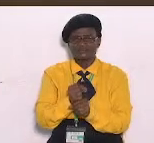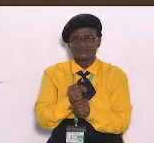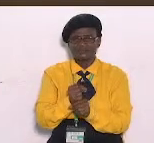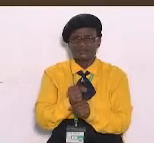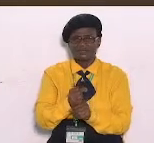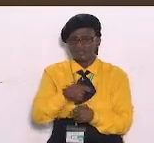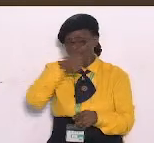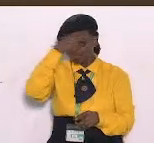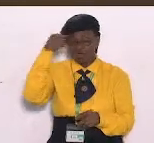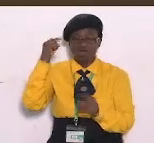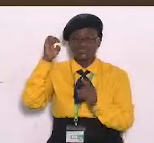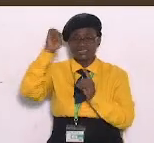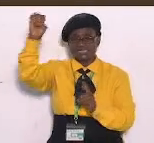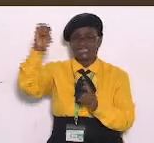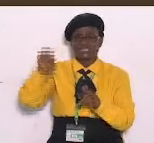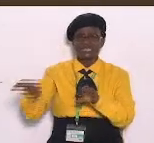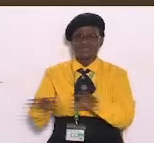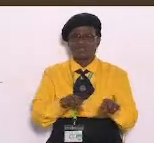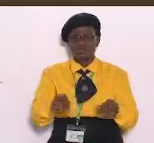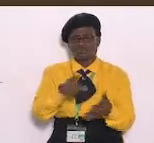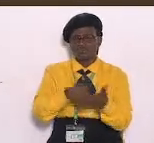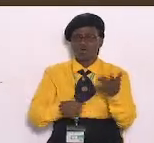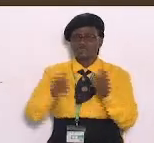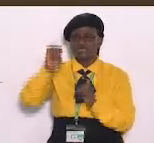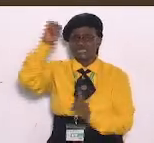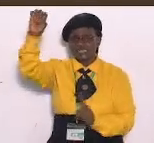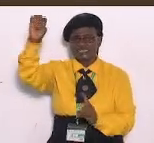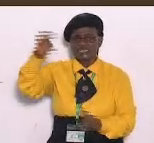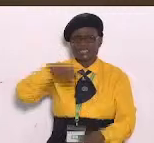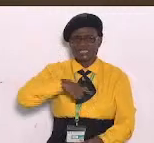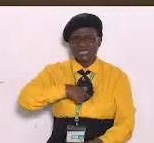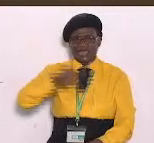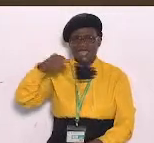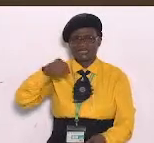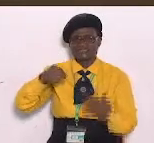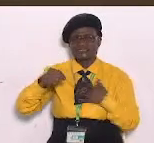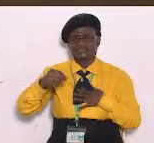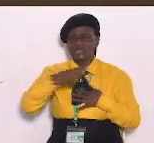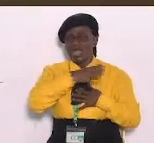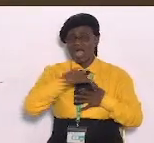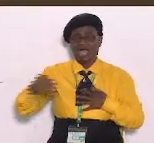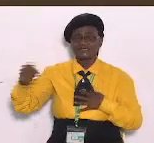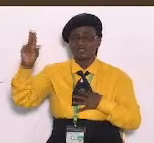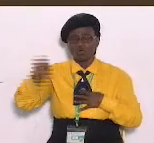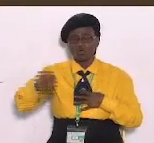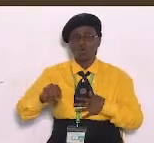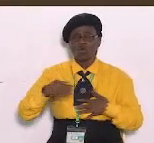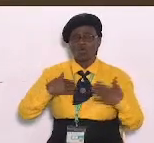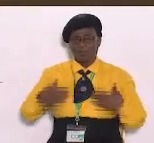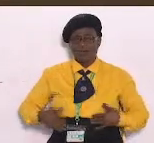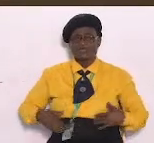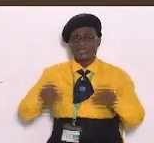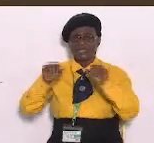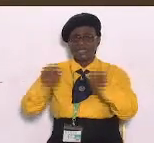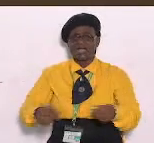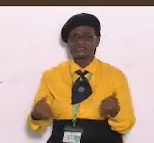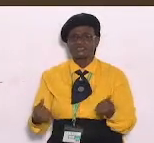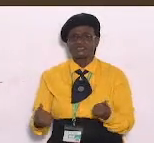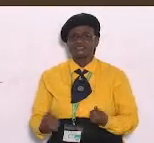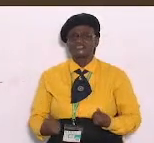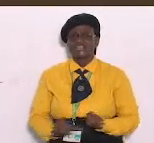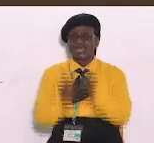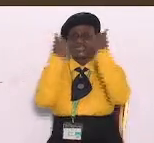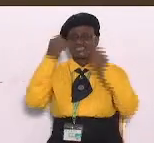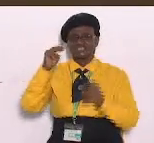souuverain parce qu'il fait ce qu'il veut et personne ne peut le défier ne peut